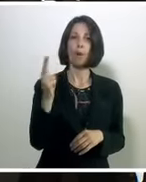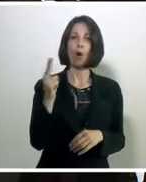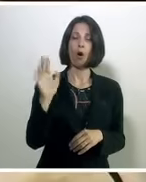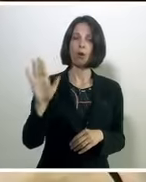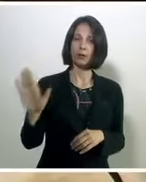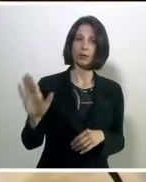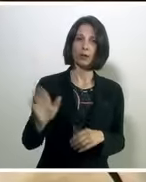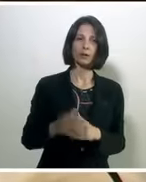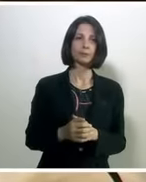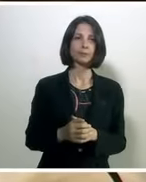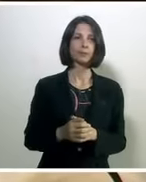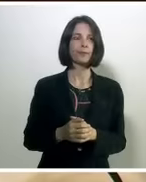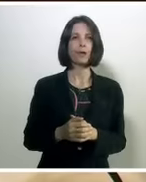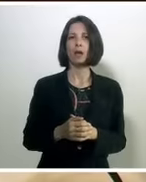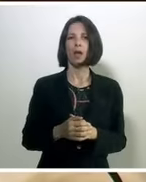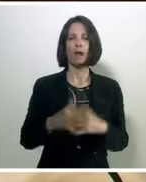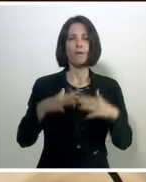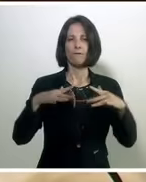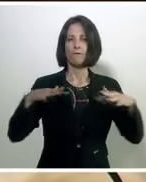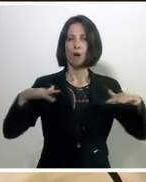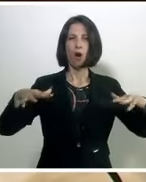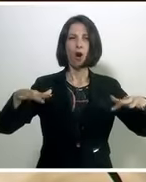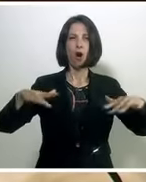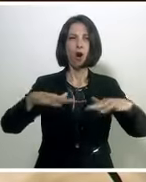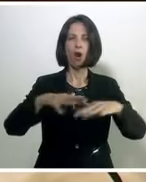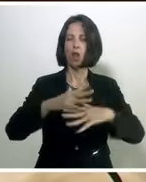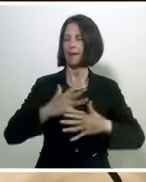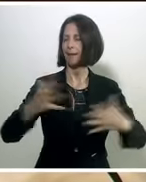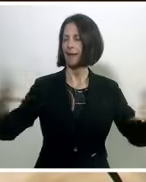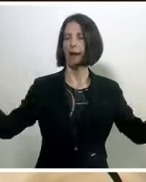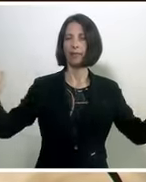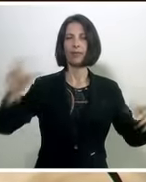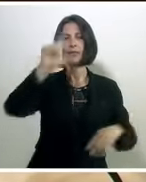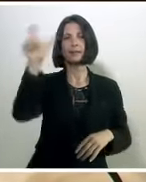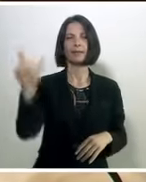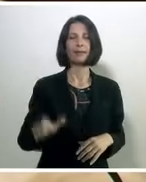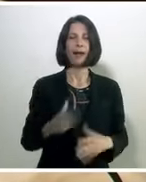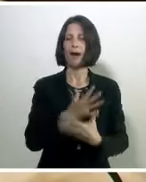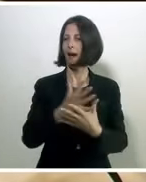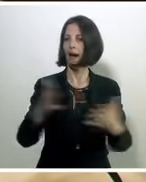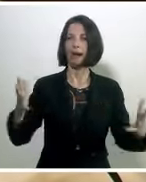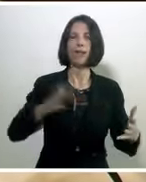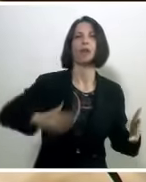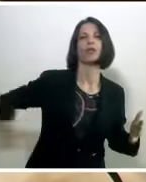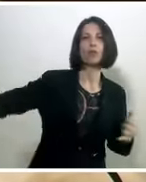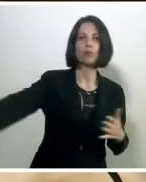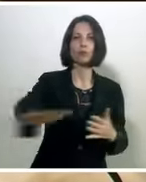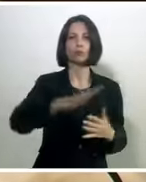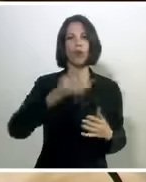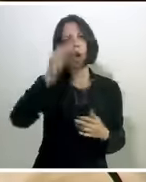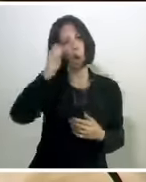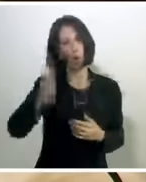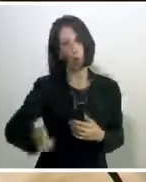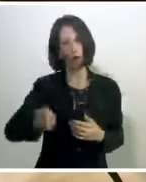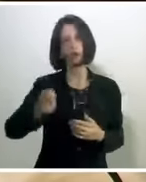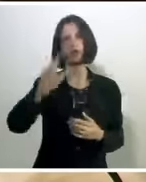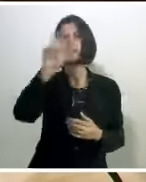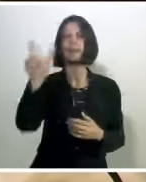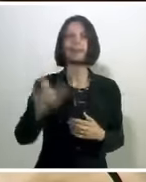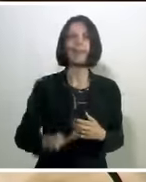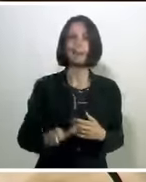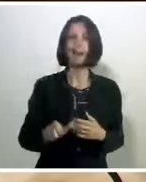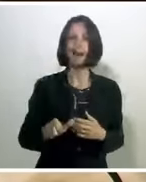ricordare una folla immensa L'Italia intera gli ha reso omaggio italiani di ogni generazione